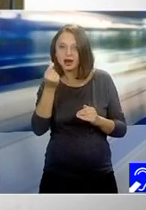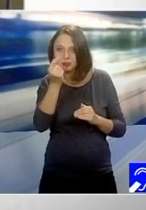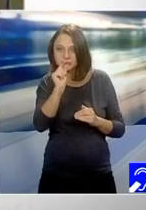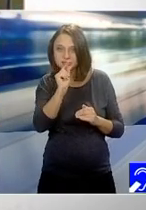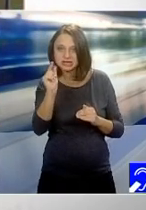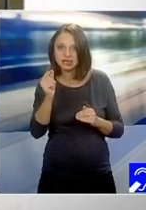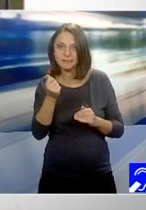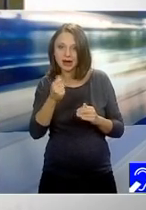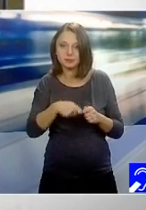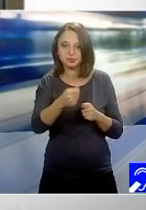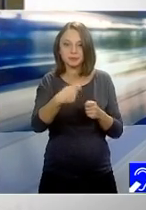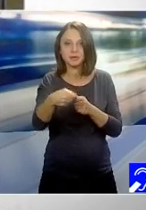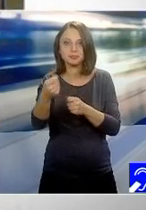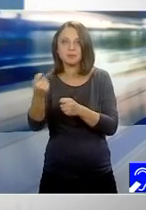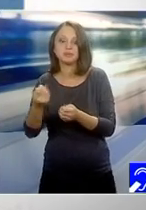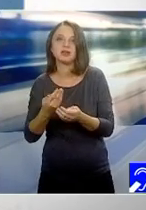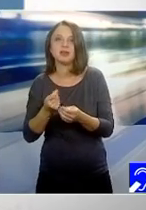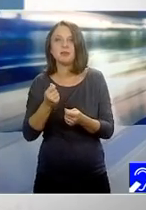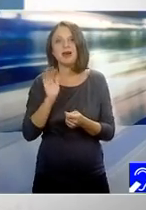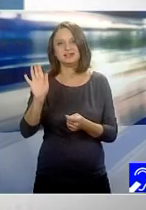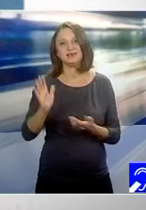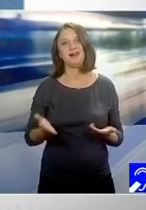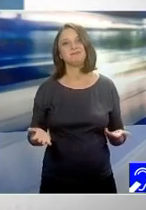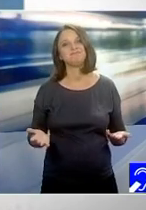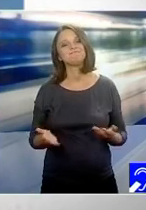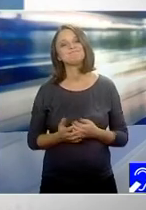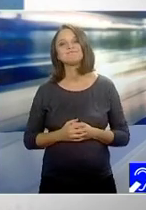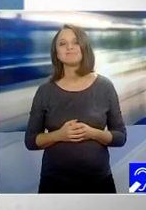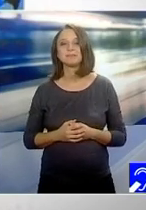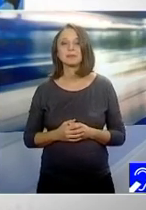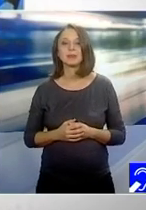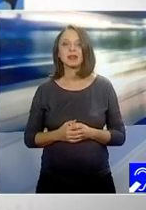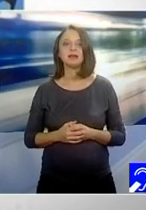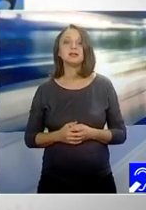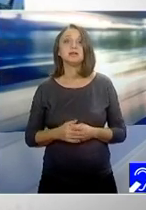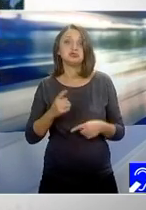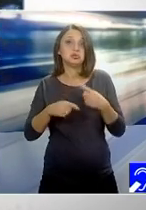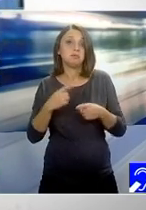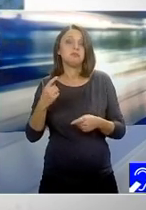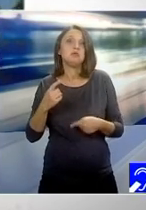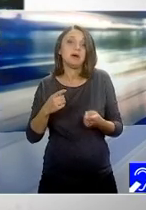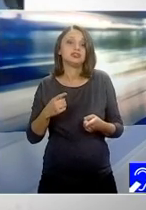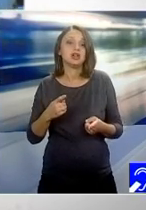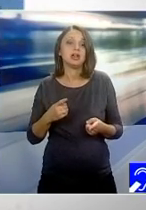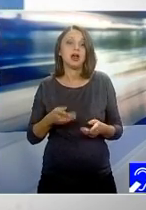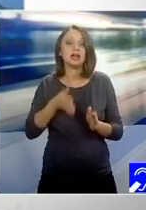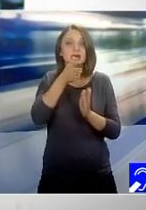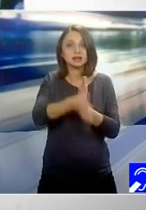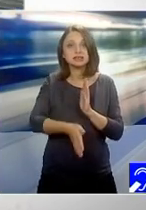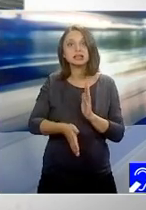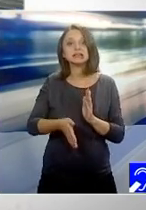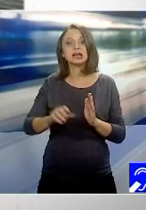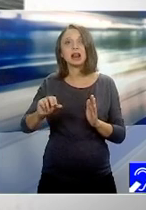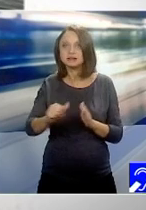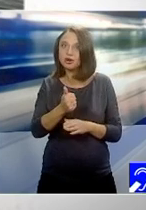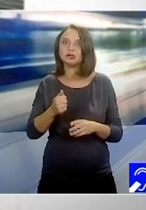știu, 25.000 de euro pe trimestru sau ceva. Clar. Deci situația este alarmantă. Și a fost numerat reintegrat în sistem. Și a fost reintegrat în sistem. Nu